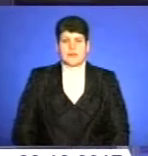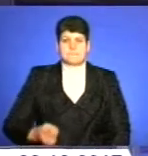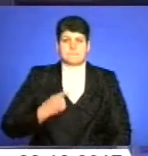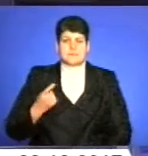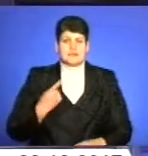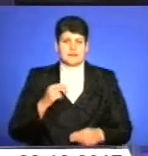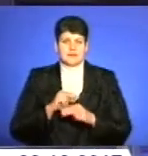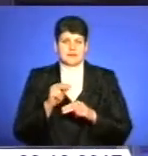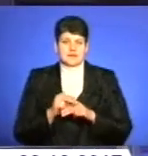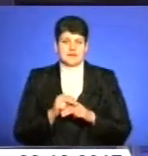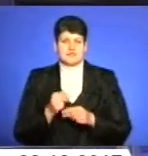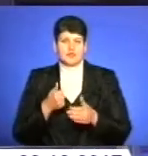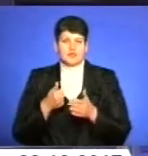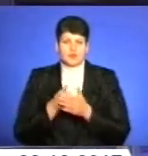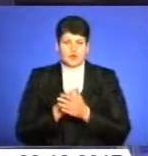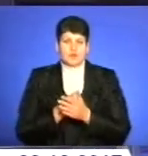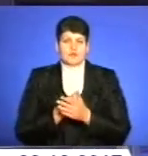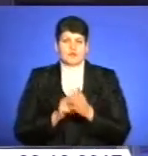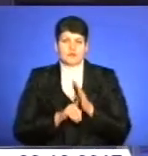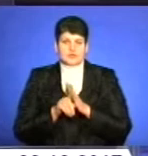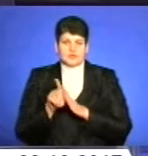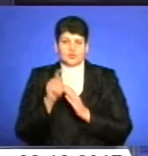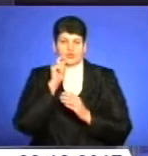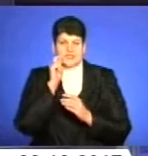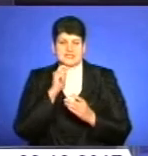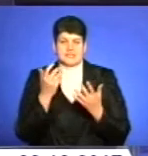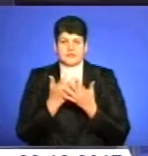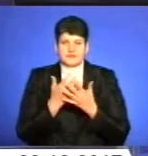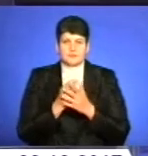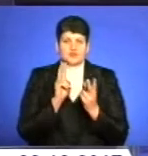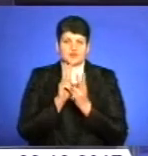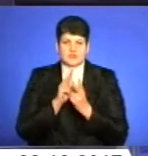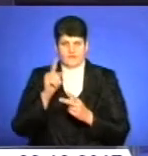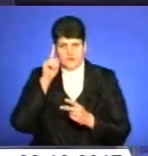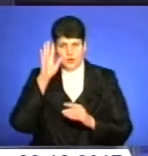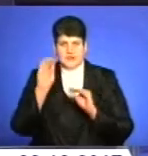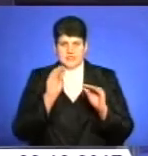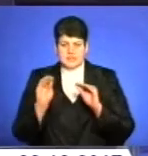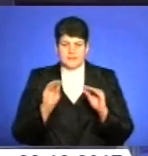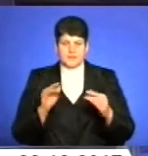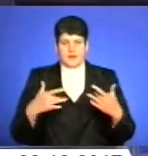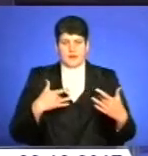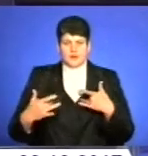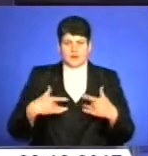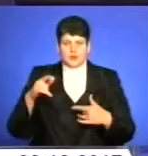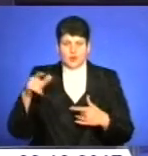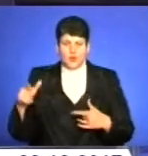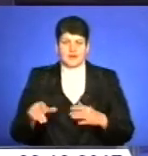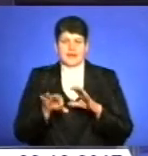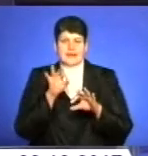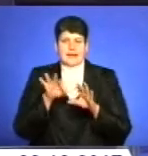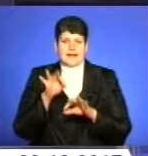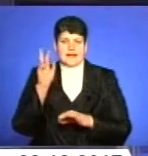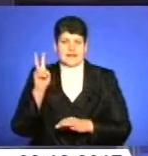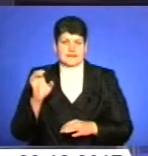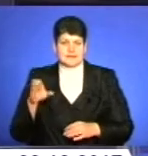Майстер-класи, прем'єрні і допрем'єрні покази українських фільмів, зустрічі з відомими режисерами, продюсерами, акторами і кастинги. У